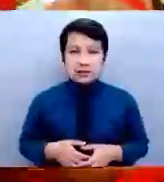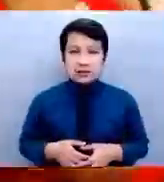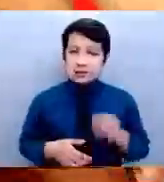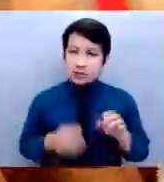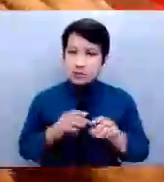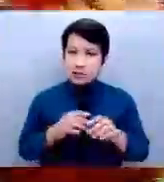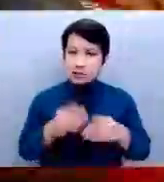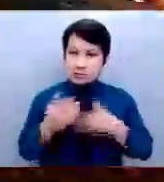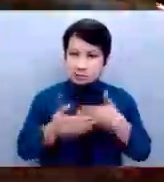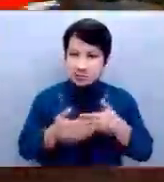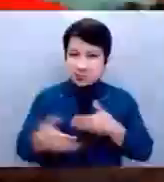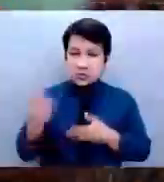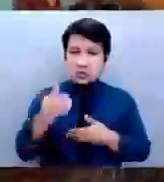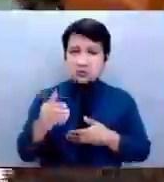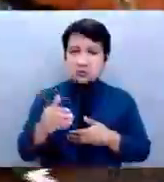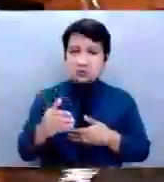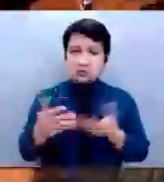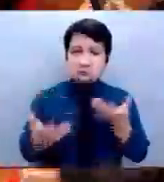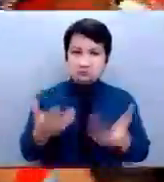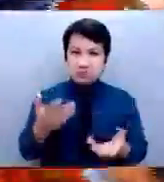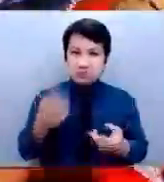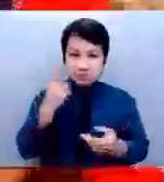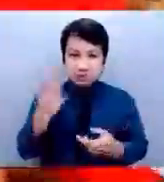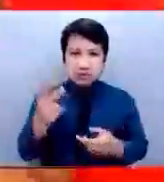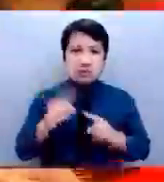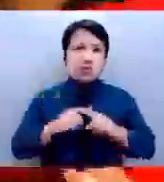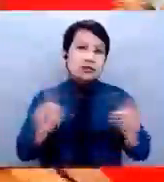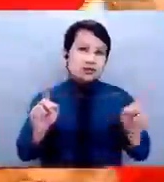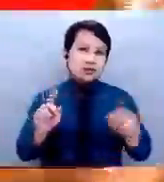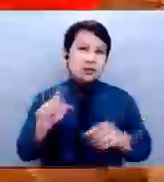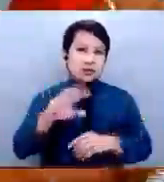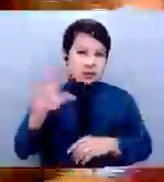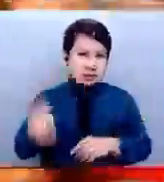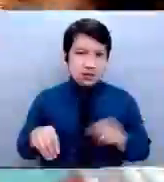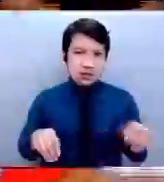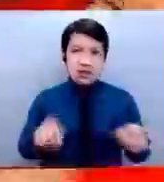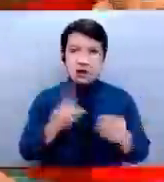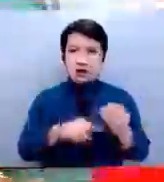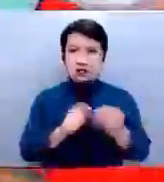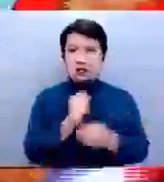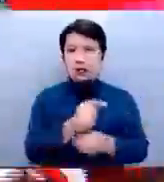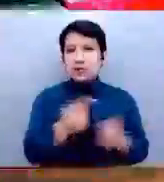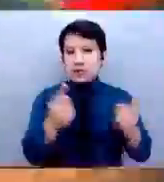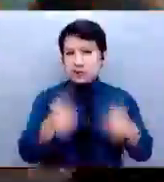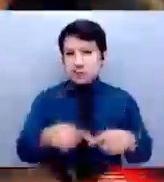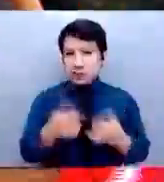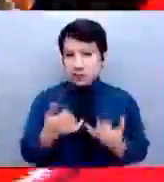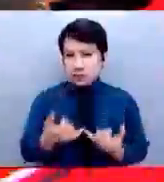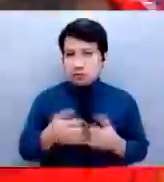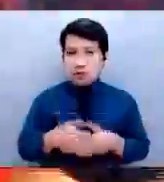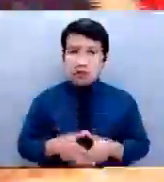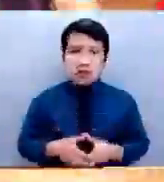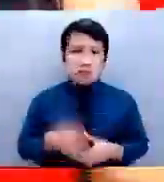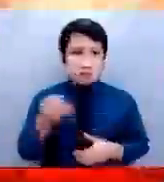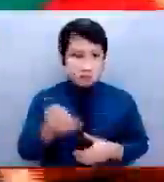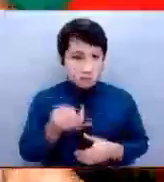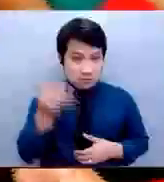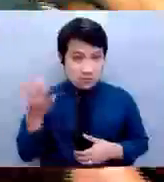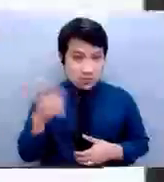procedure or at the very least pwede nating sabihin kakaiba yung nangyari ngayon. Bibilangin pa